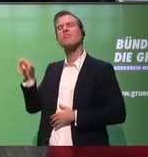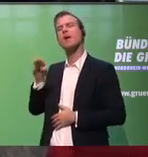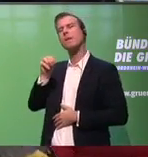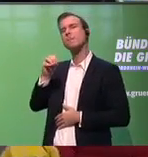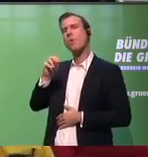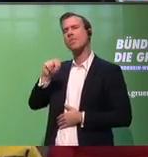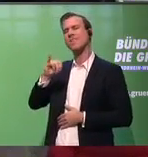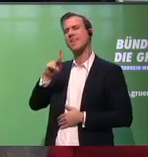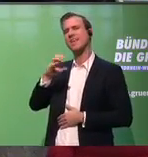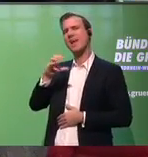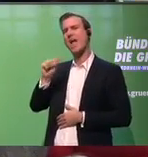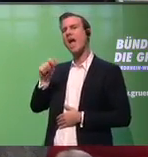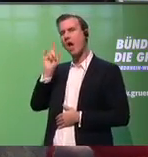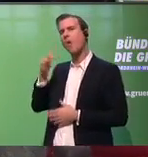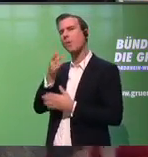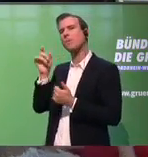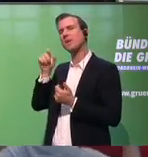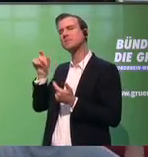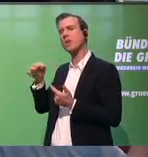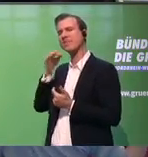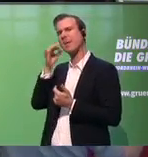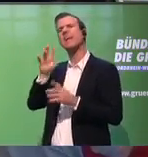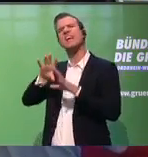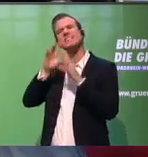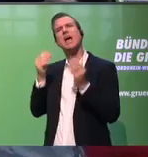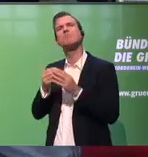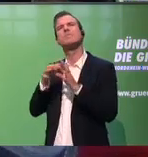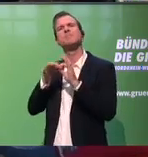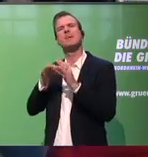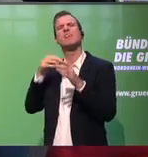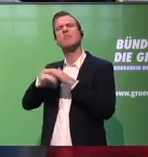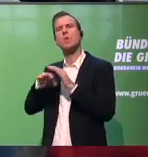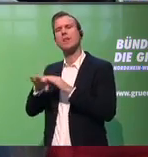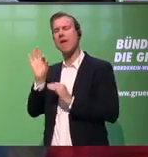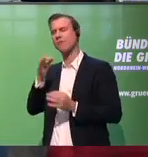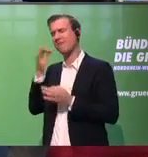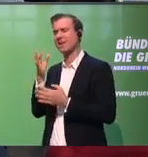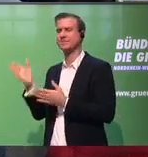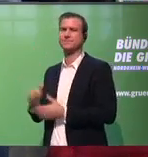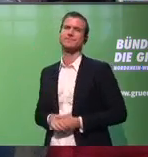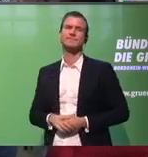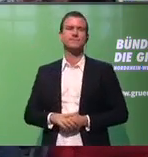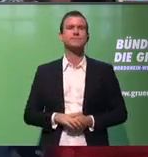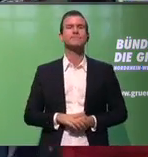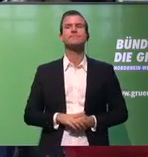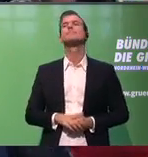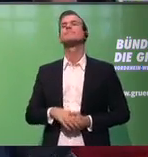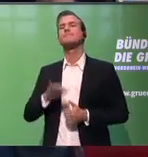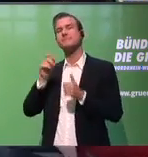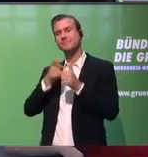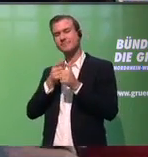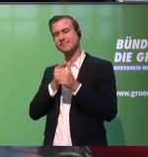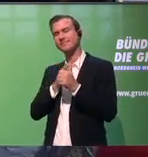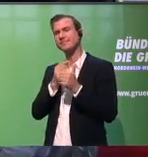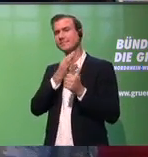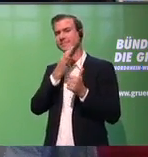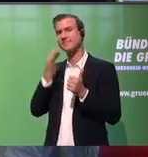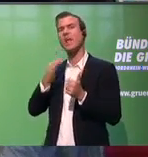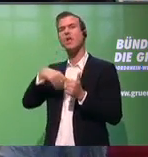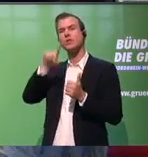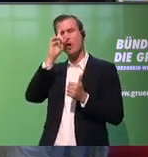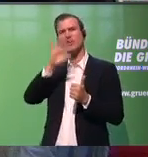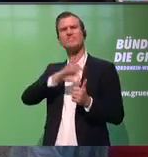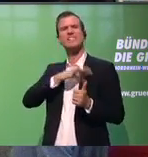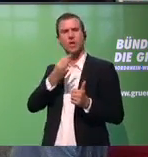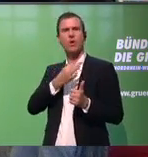auch an dich einige persönlichen Fragen zu dem Gesamtkomplex Flüchtlinge eine Welt. Genau. Die erste Frage geht auch an das